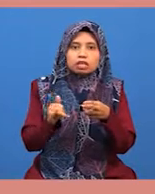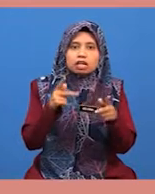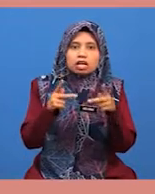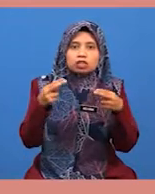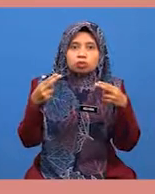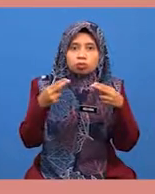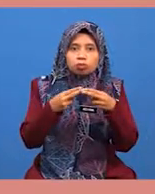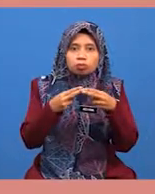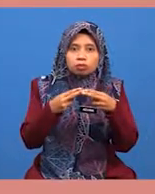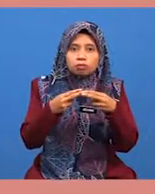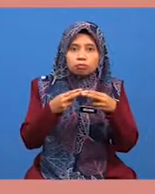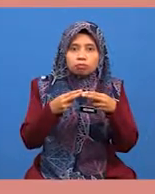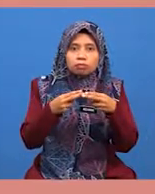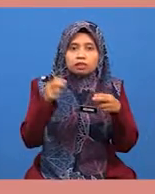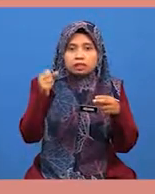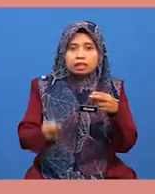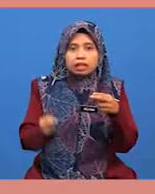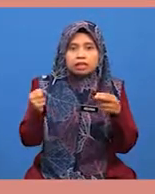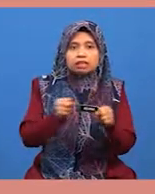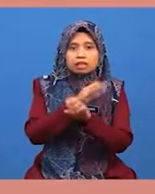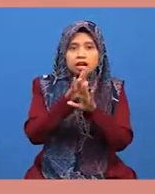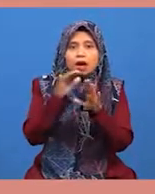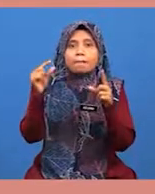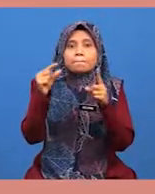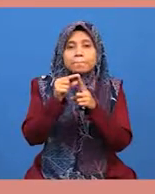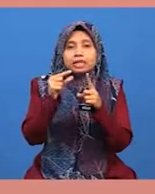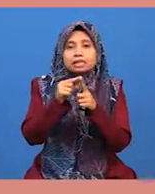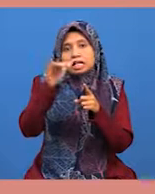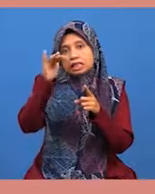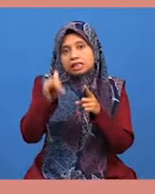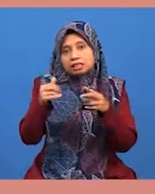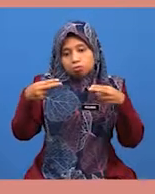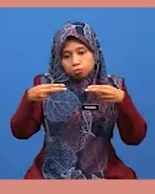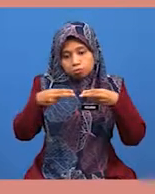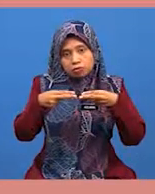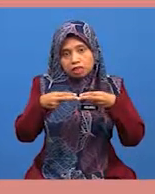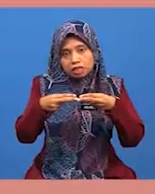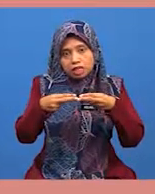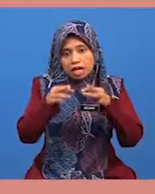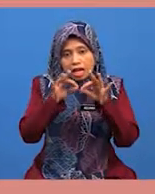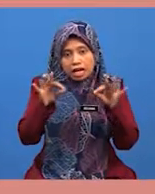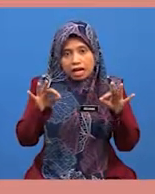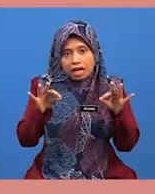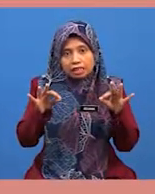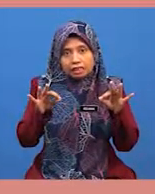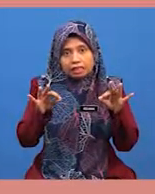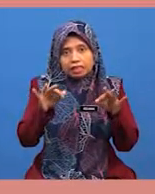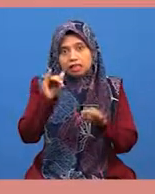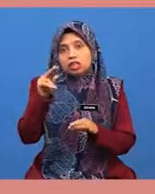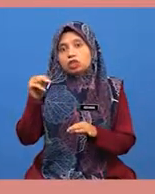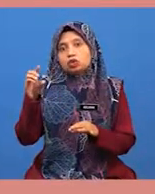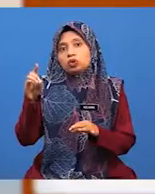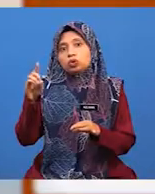pancangan keterangan merupakan perkataan yang menghubungkan ayat induk dan ayat